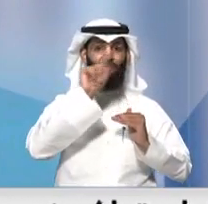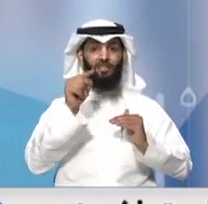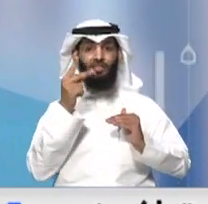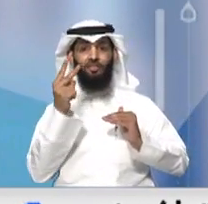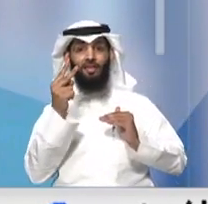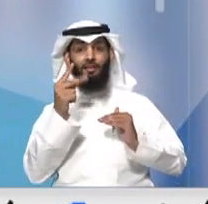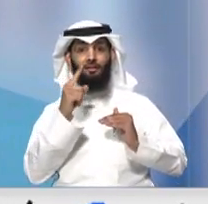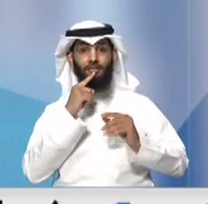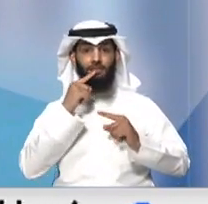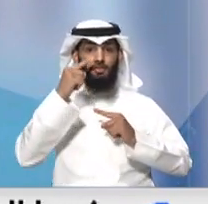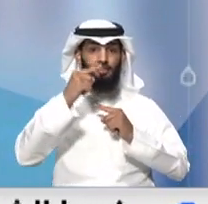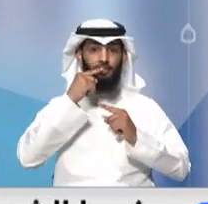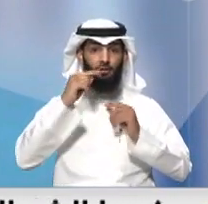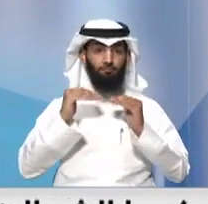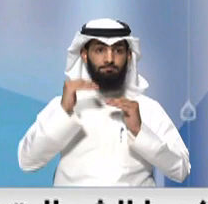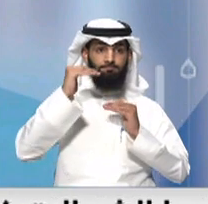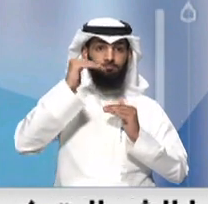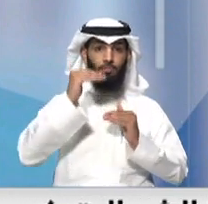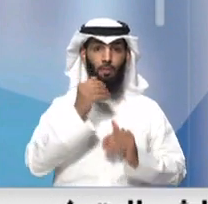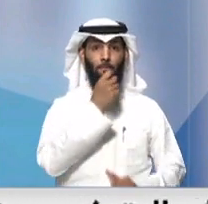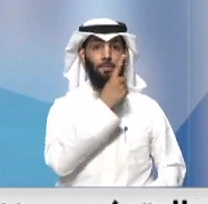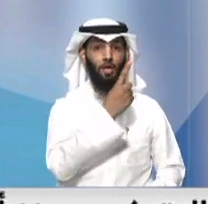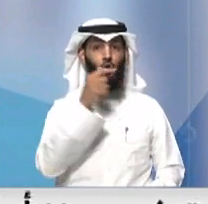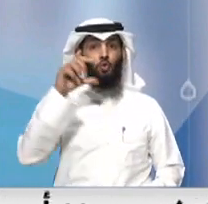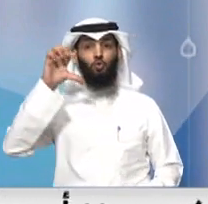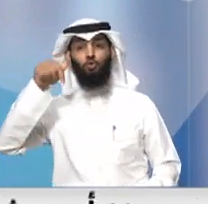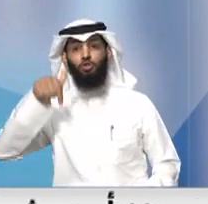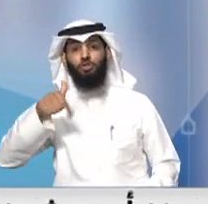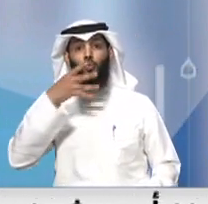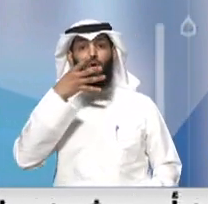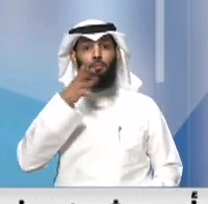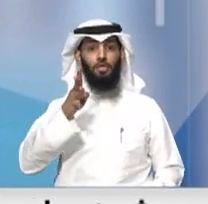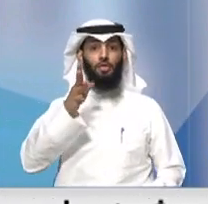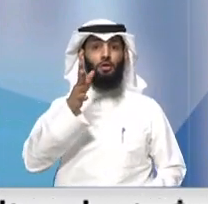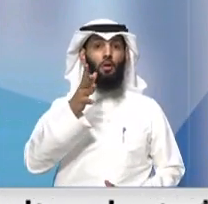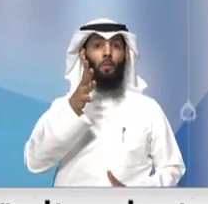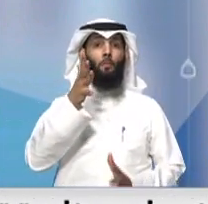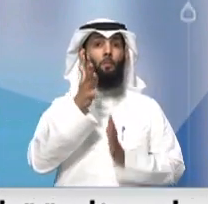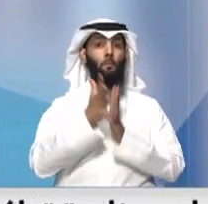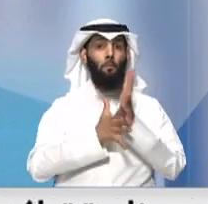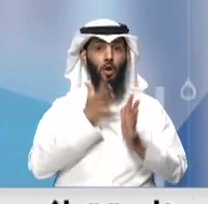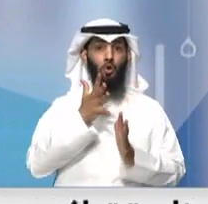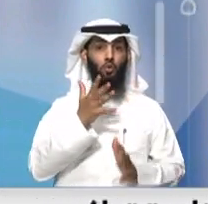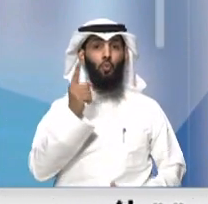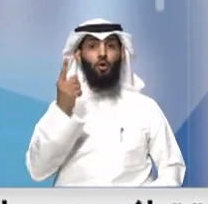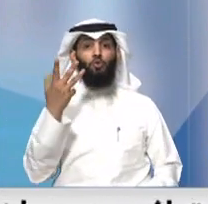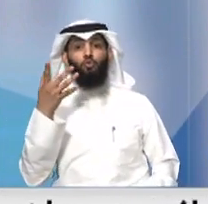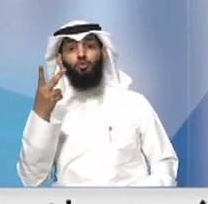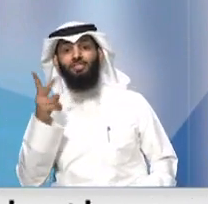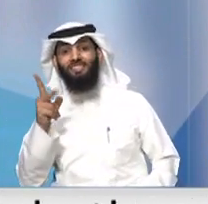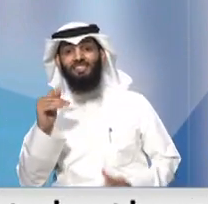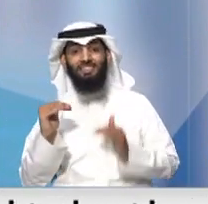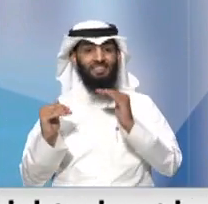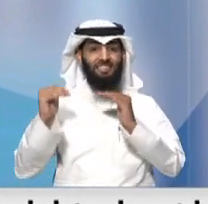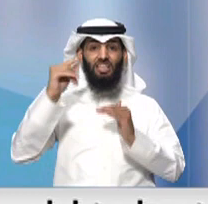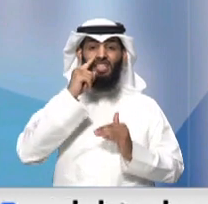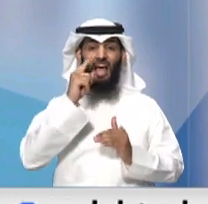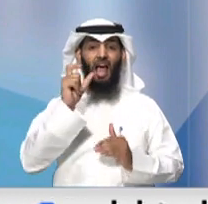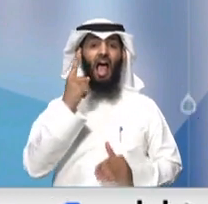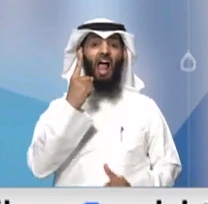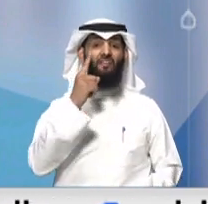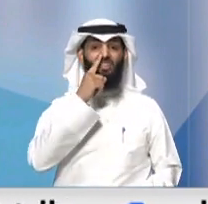اساس سنوي عند 146 مليون و581 ال دينار من